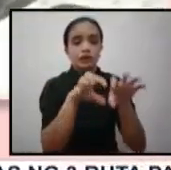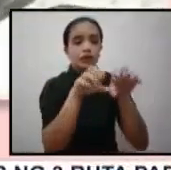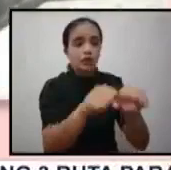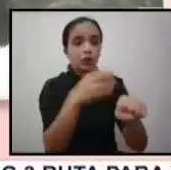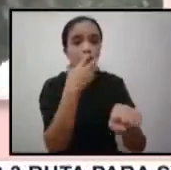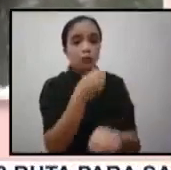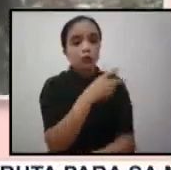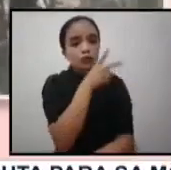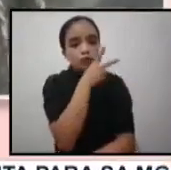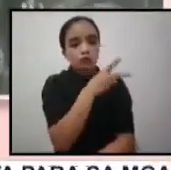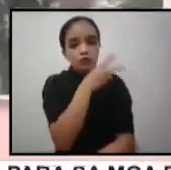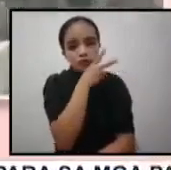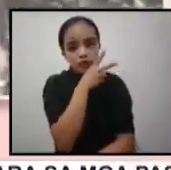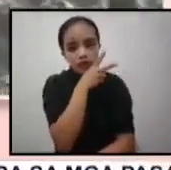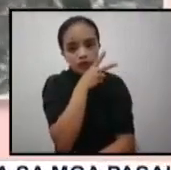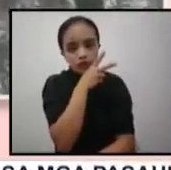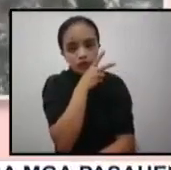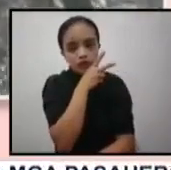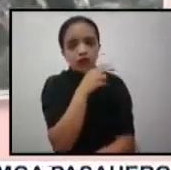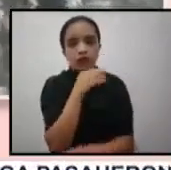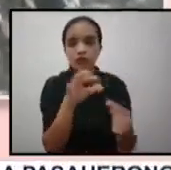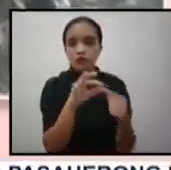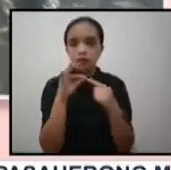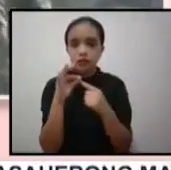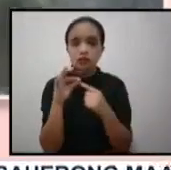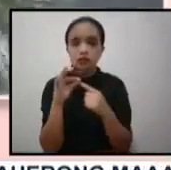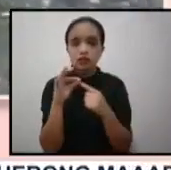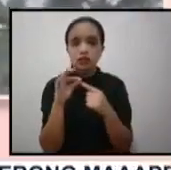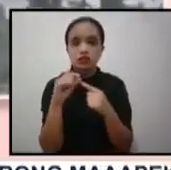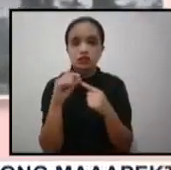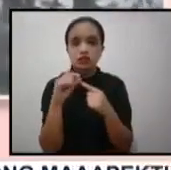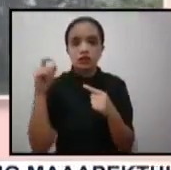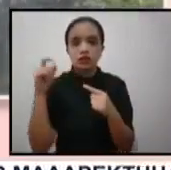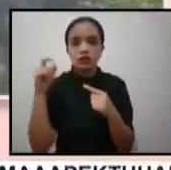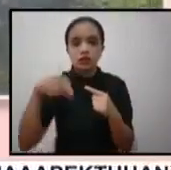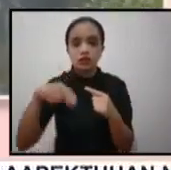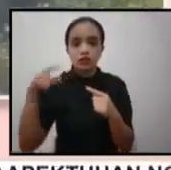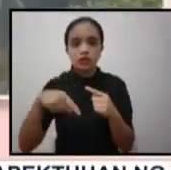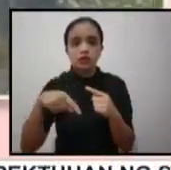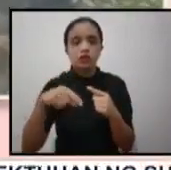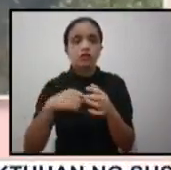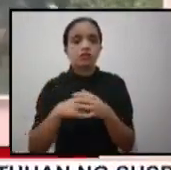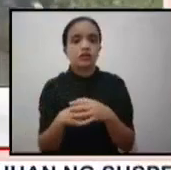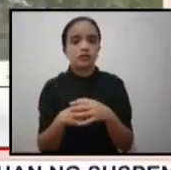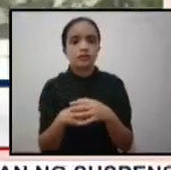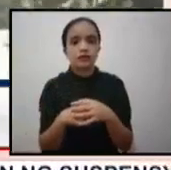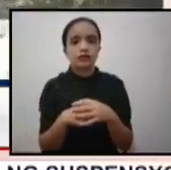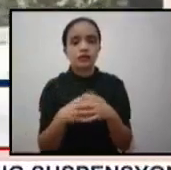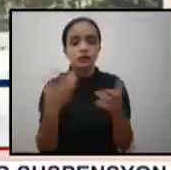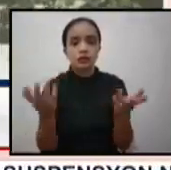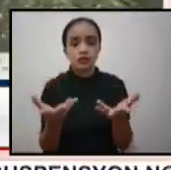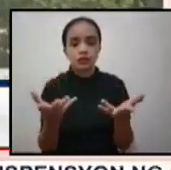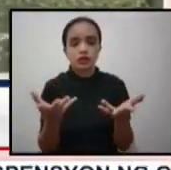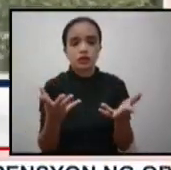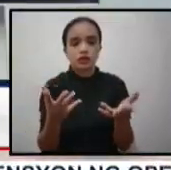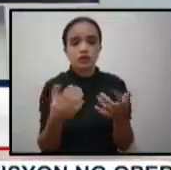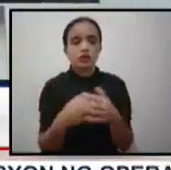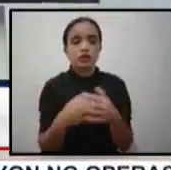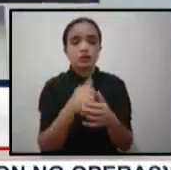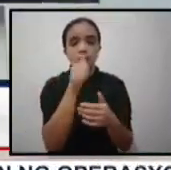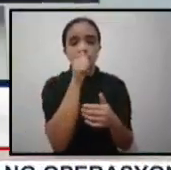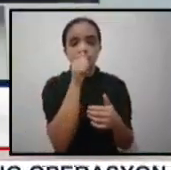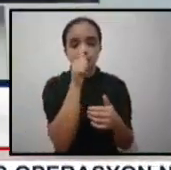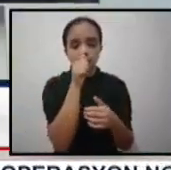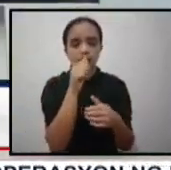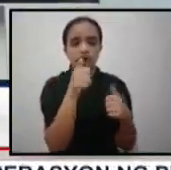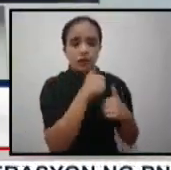mga kay Pando Mujasan at yung kanyang mga private armed group. Okay, napakarami po yung nasugatan sa